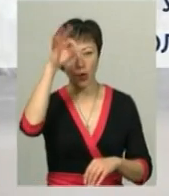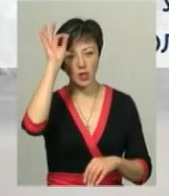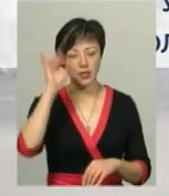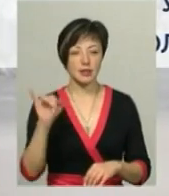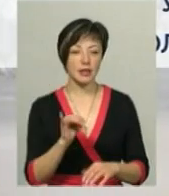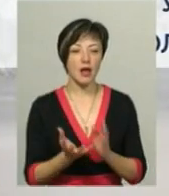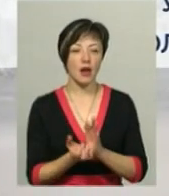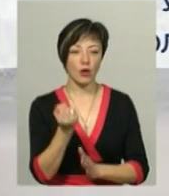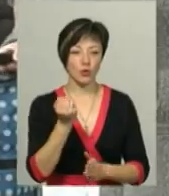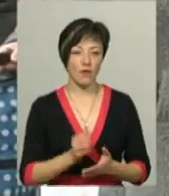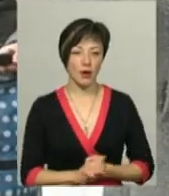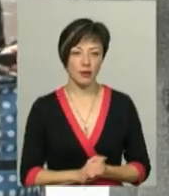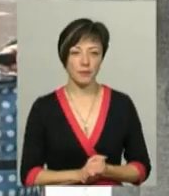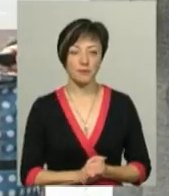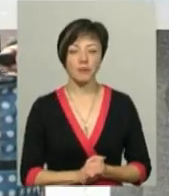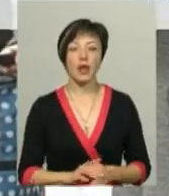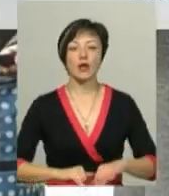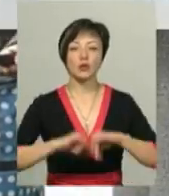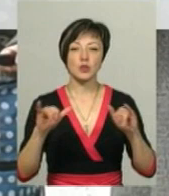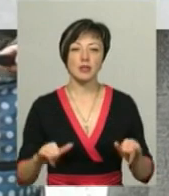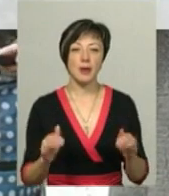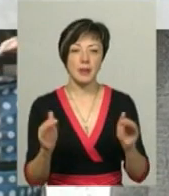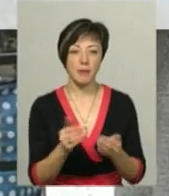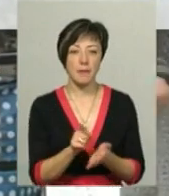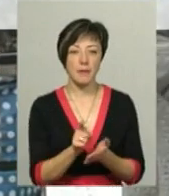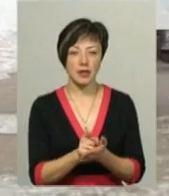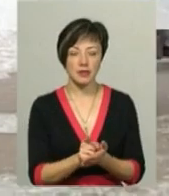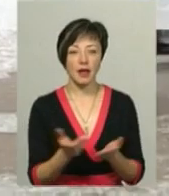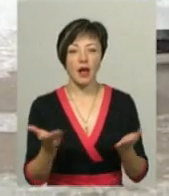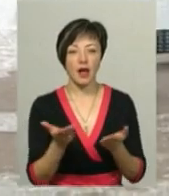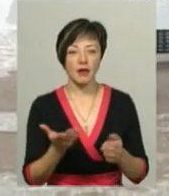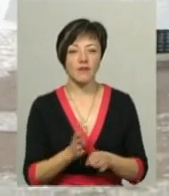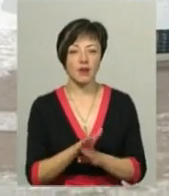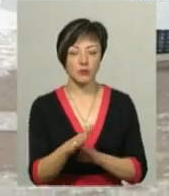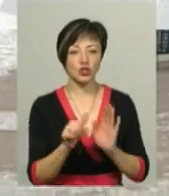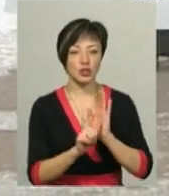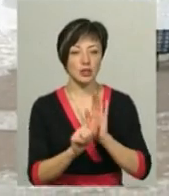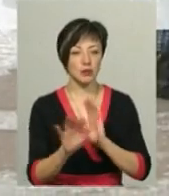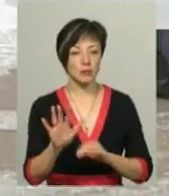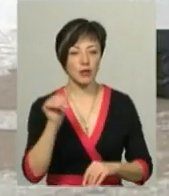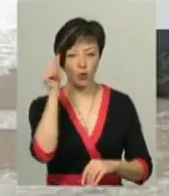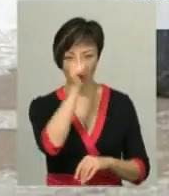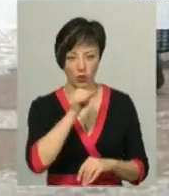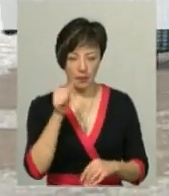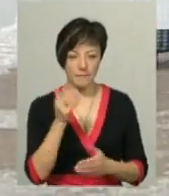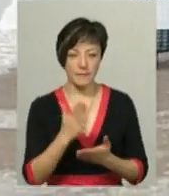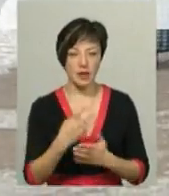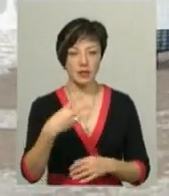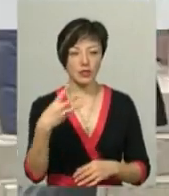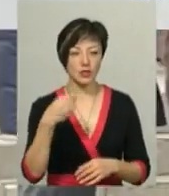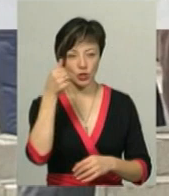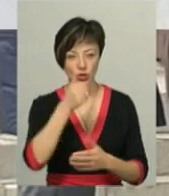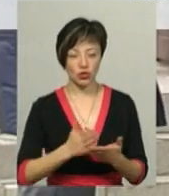та рятувальників. Зросла й мінімальна пенсія для тих пенсіонерів, яким виповнилося 65 років і які мають